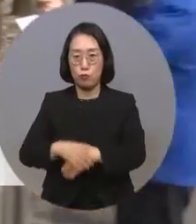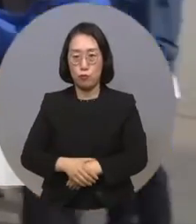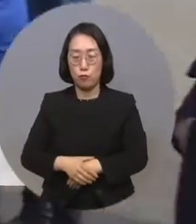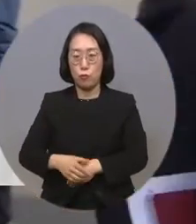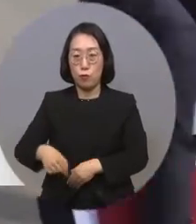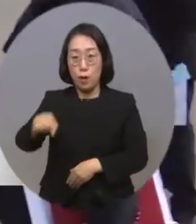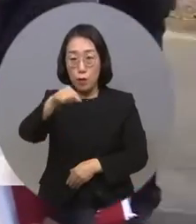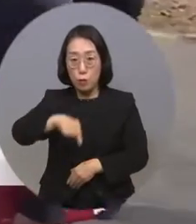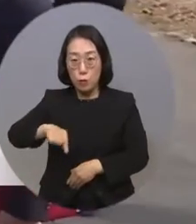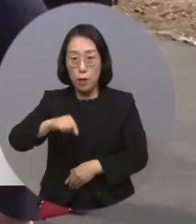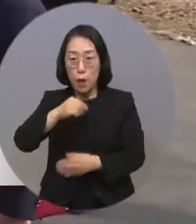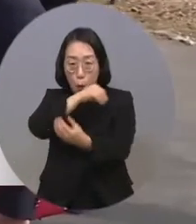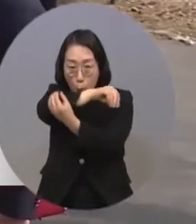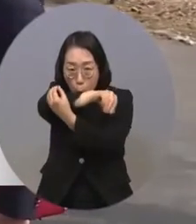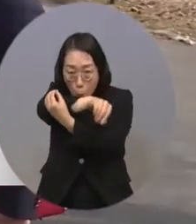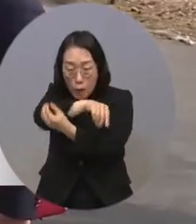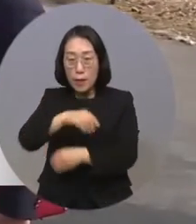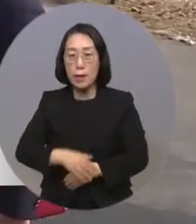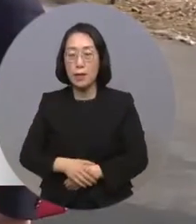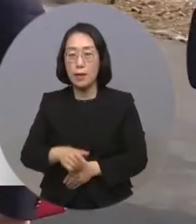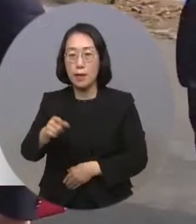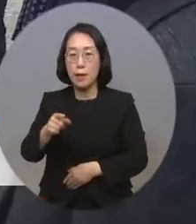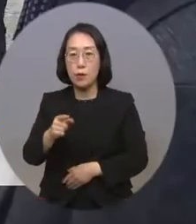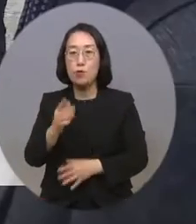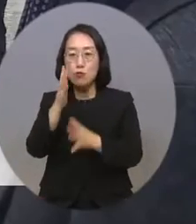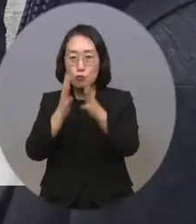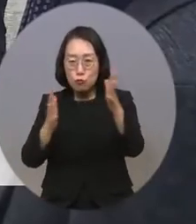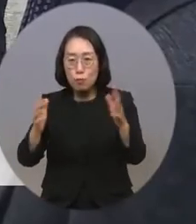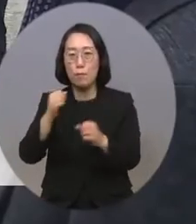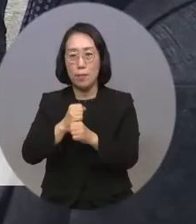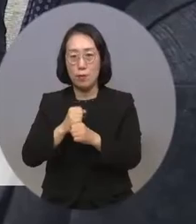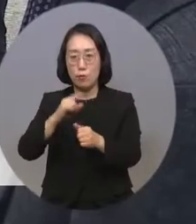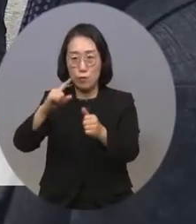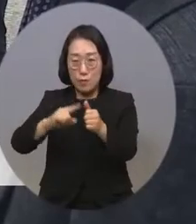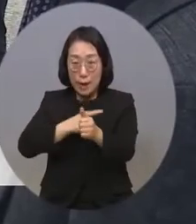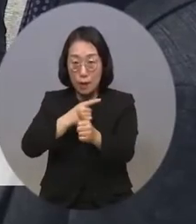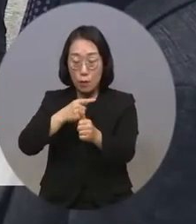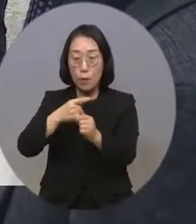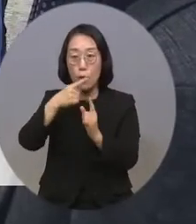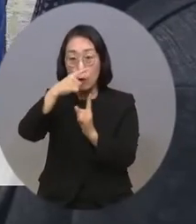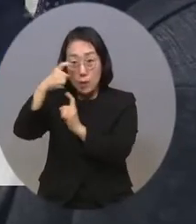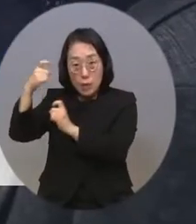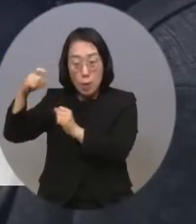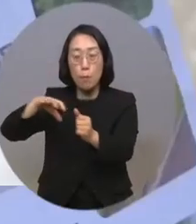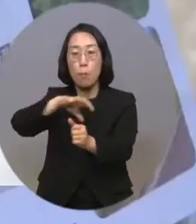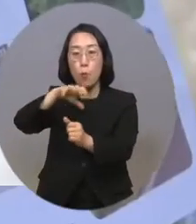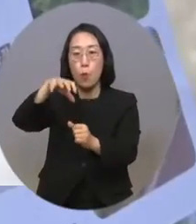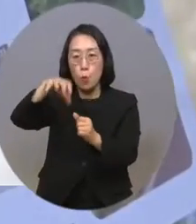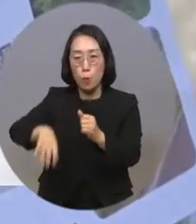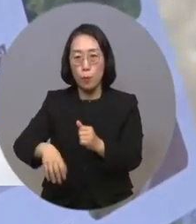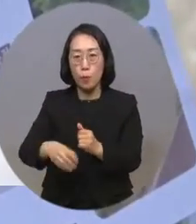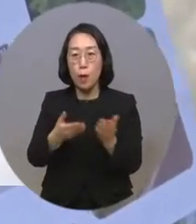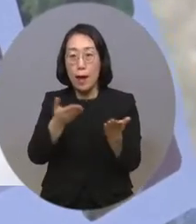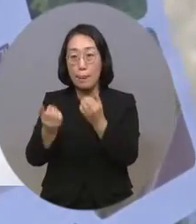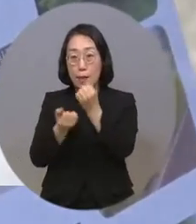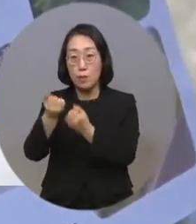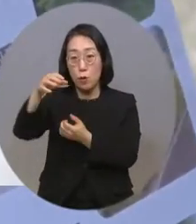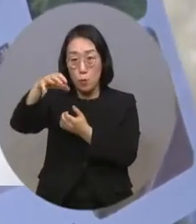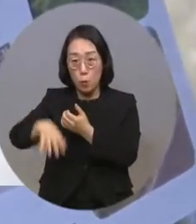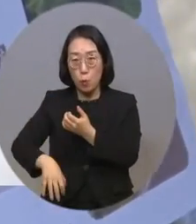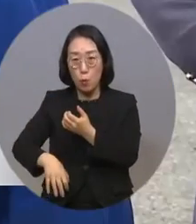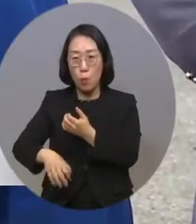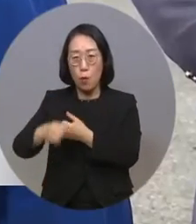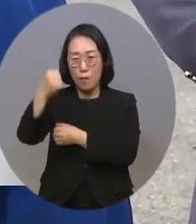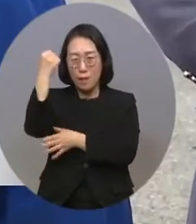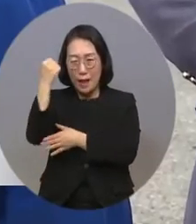계획 중에서 코끼리 사의 초원의 숲 조성 사업, 천연기념물 보존관 건립, 관광안내소 및 매표소의 노후화